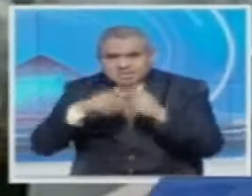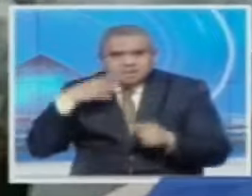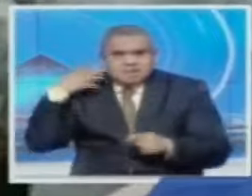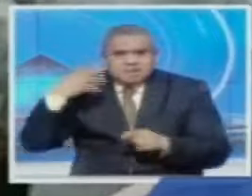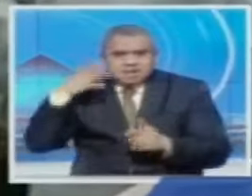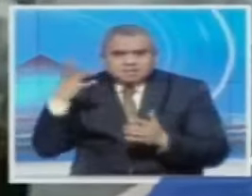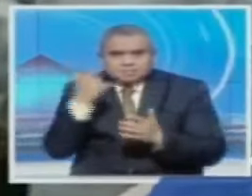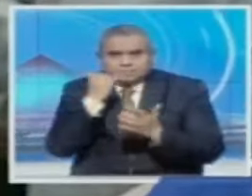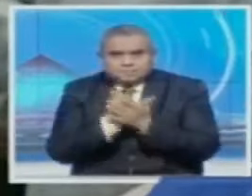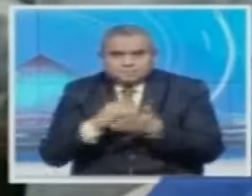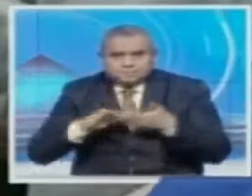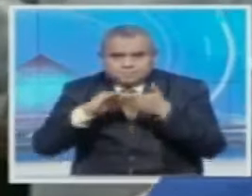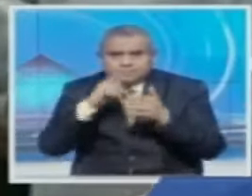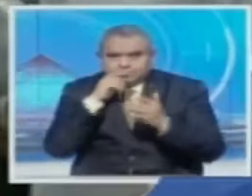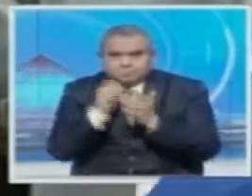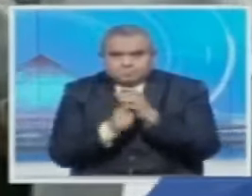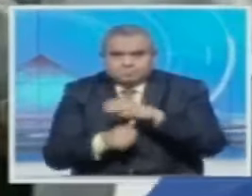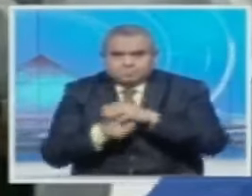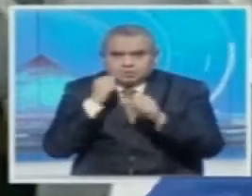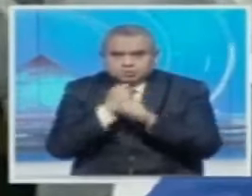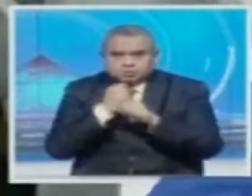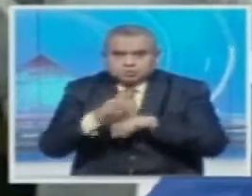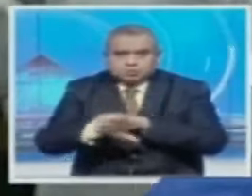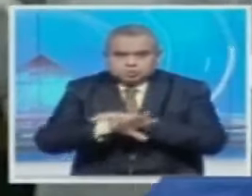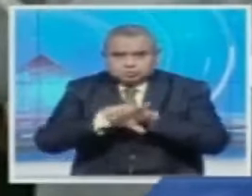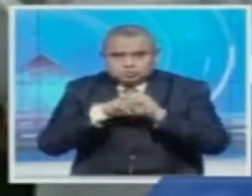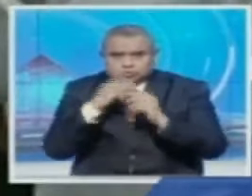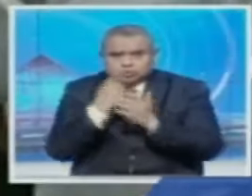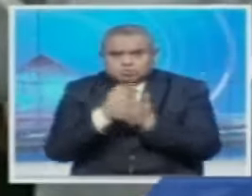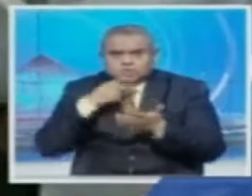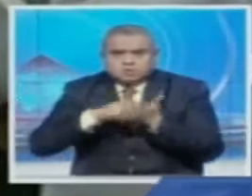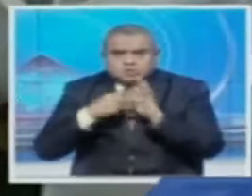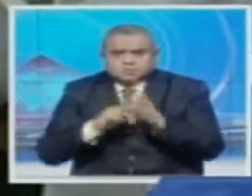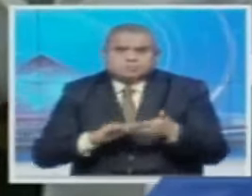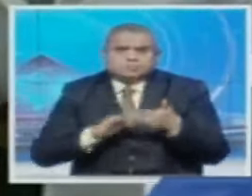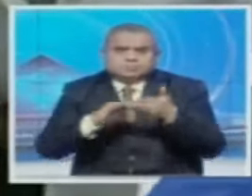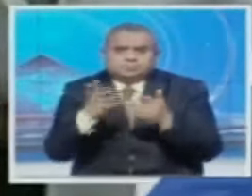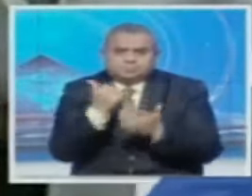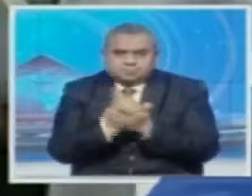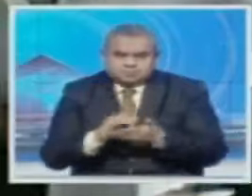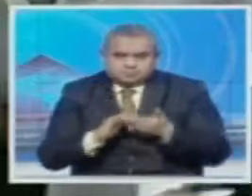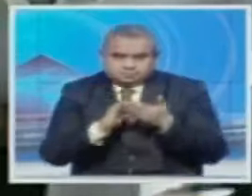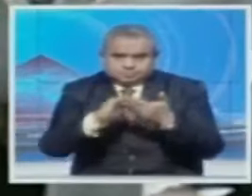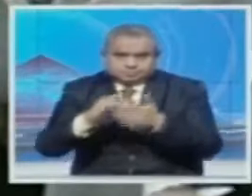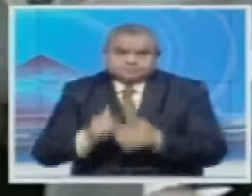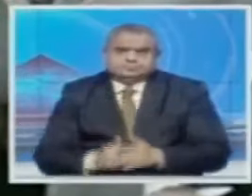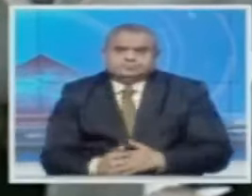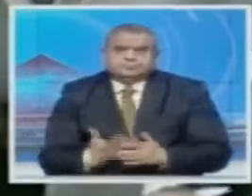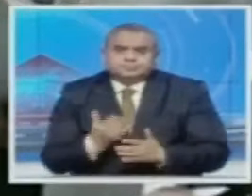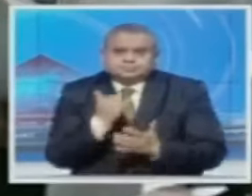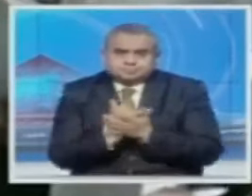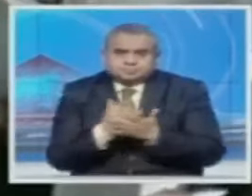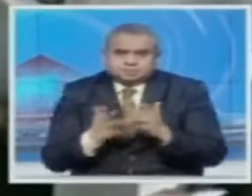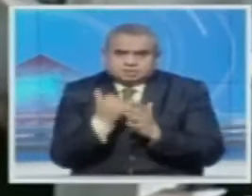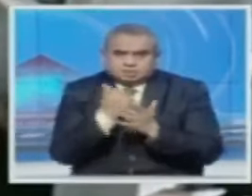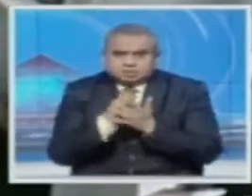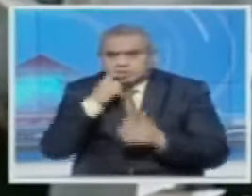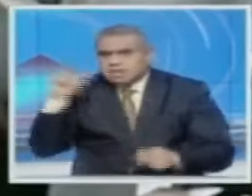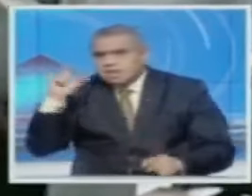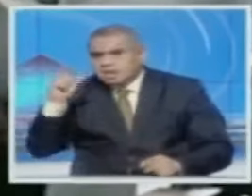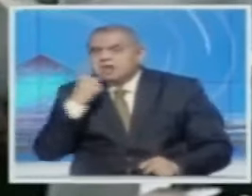وكانت الأمانة العامة أحبت أيضا، طبعا هذا عقد بالتعاون مع اتحاد الهلال الأحمر والصليب